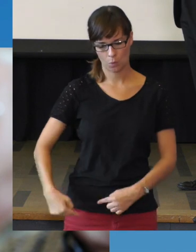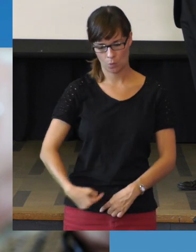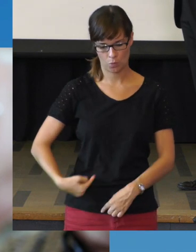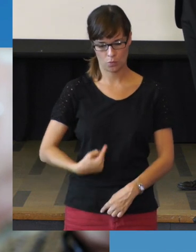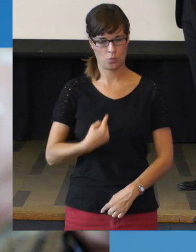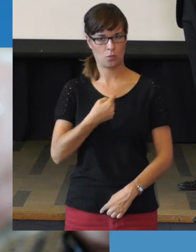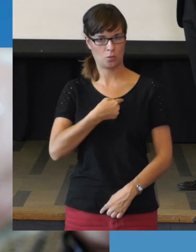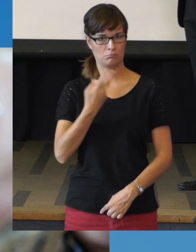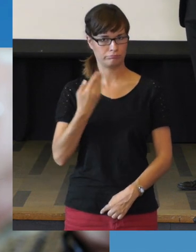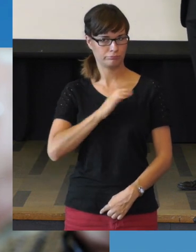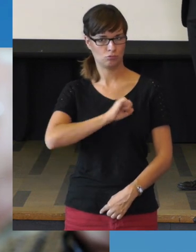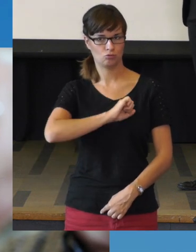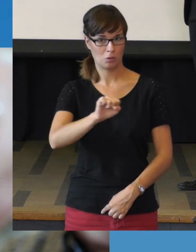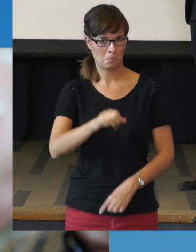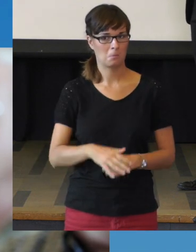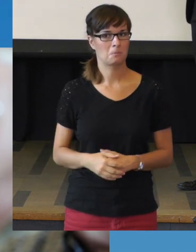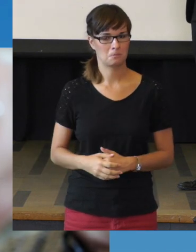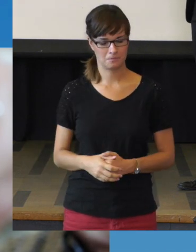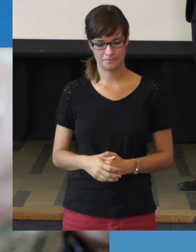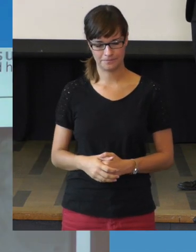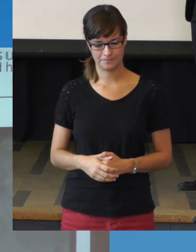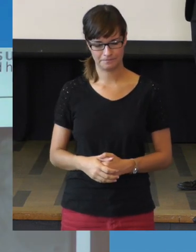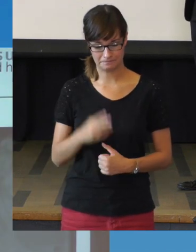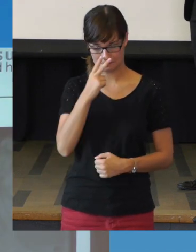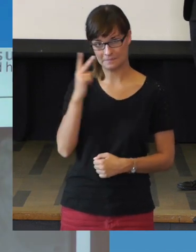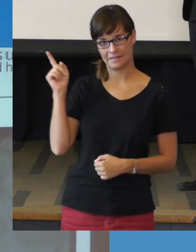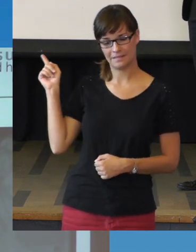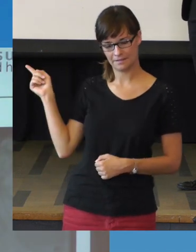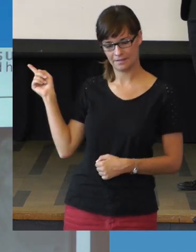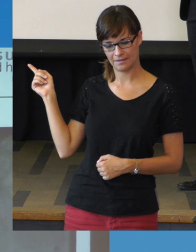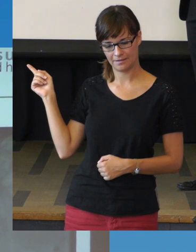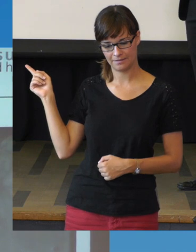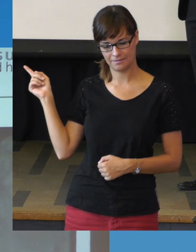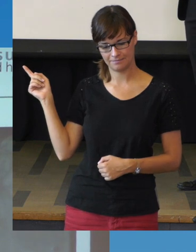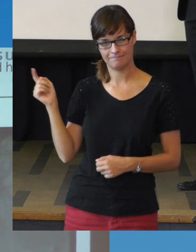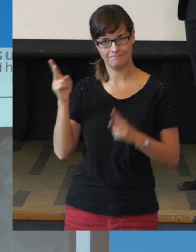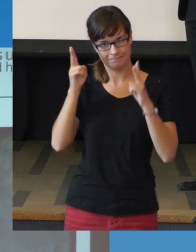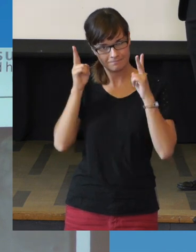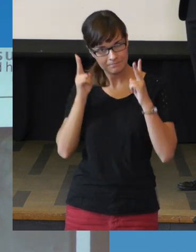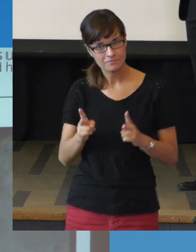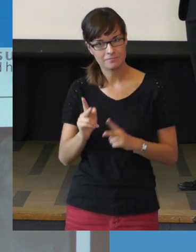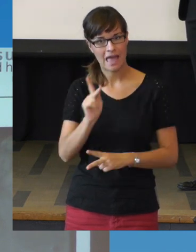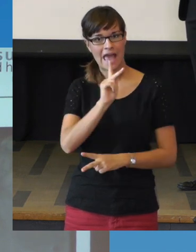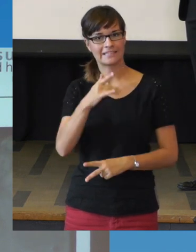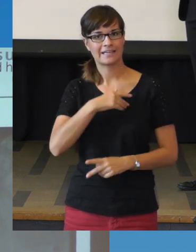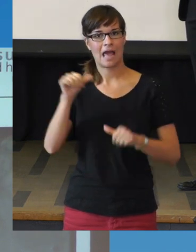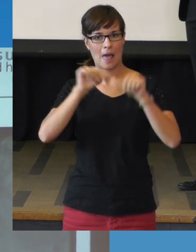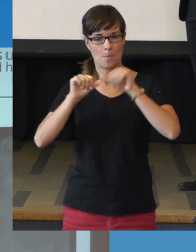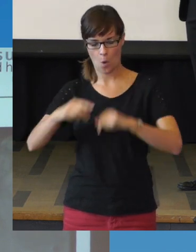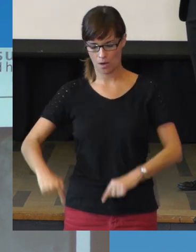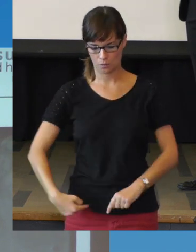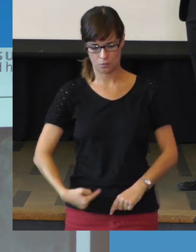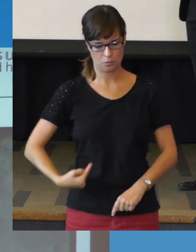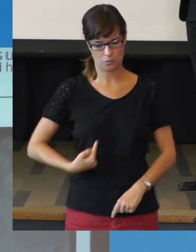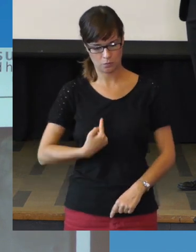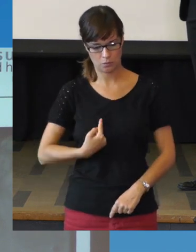Betäubung durchgeführt. Hier sehen Sie das jetzt mal im wahren Leben, wie es im Herzkatheterlabor aussieht. Wir stellen uns erst